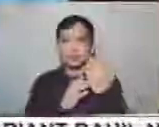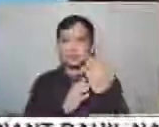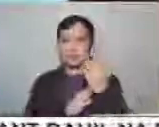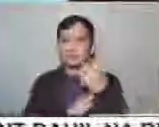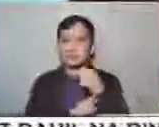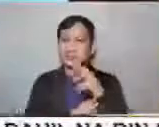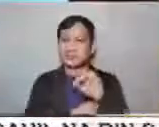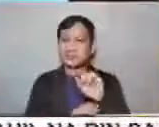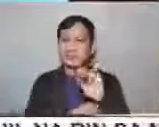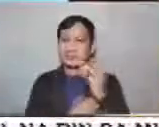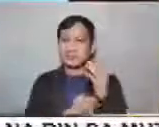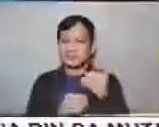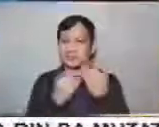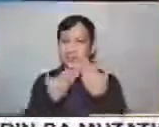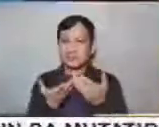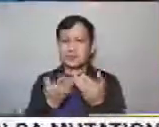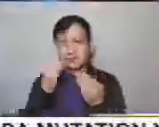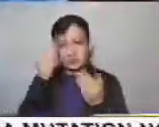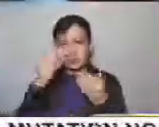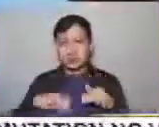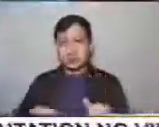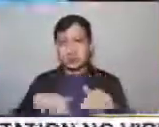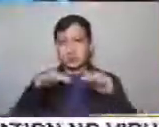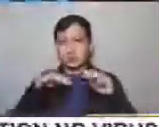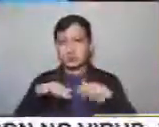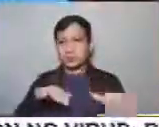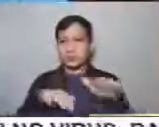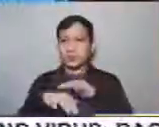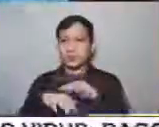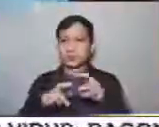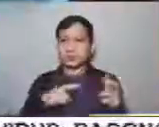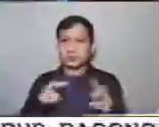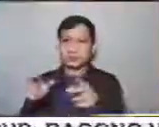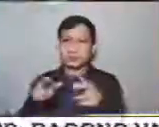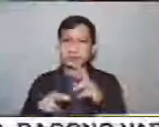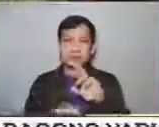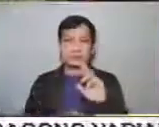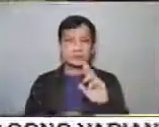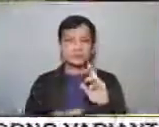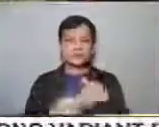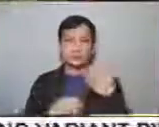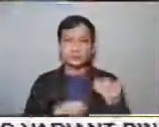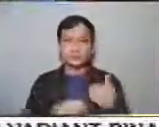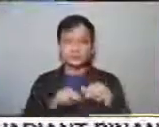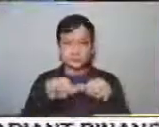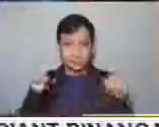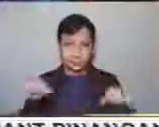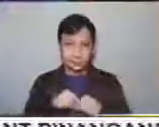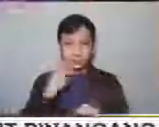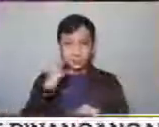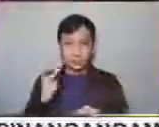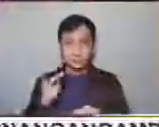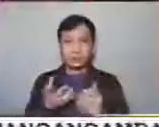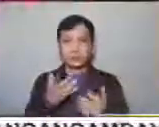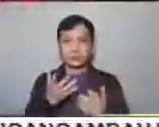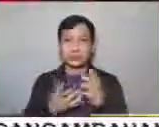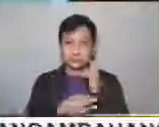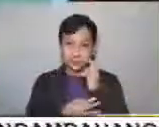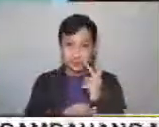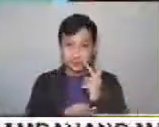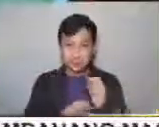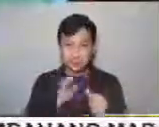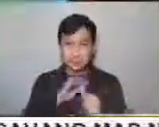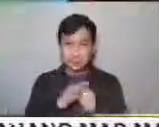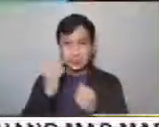Naging mapayapa at matagumpay ang pagdiriwang ng 34th na founding anniversary ng Cordillera. Dumalo sa okasyon ng ilang matataas na opisyal